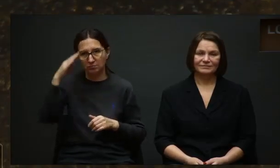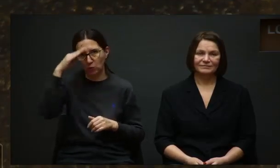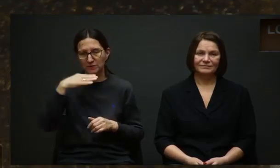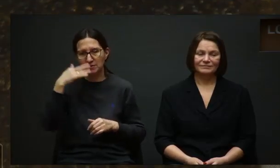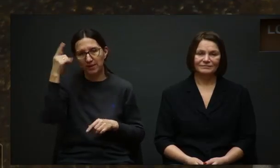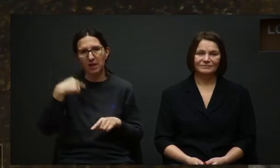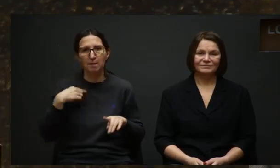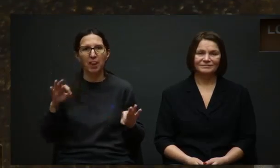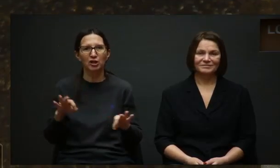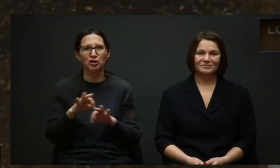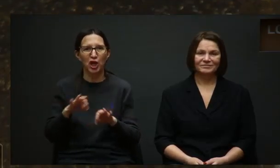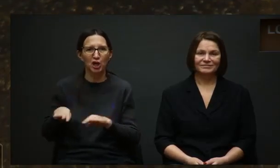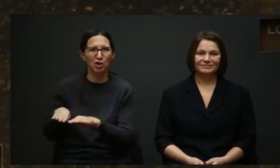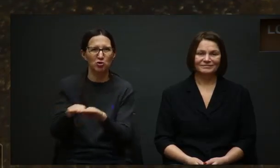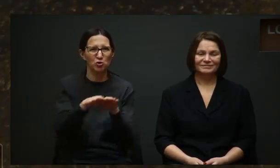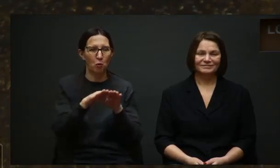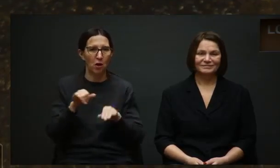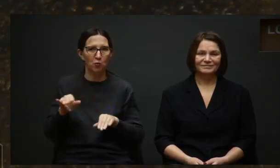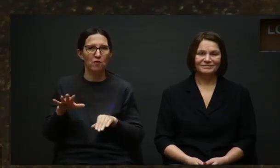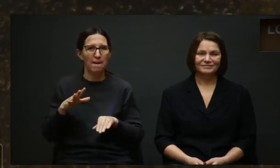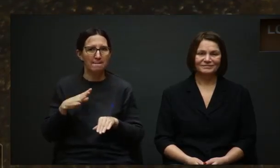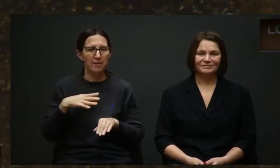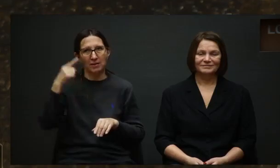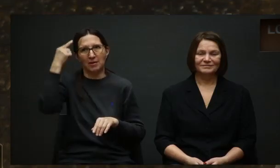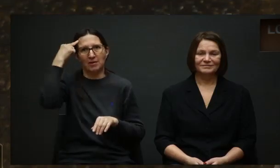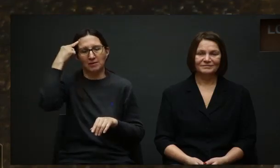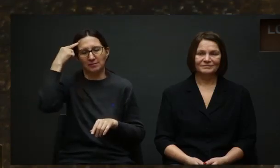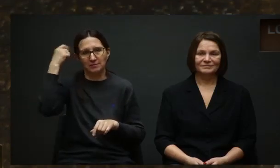был дирижером. У него это была просто идея фикс,